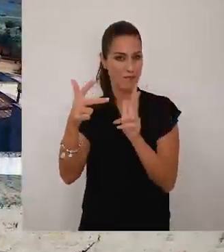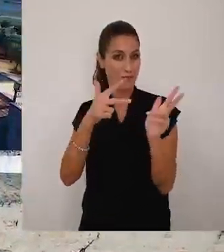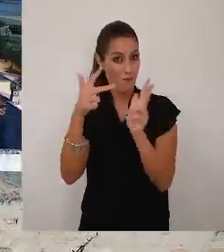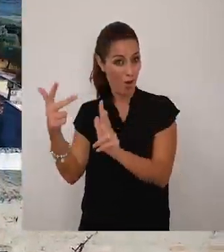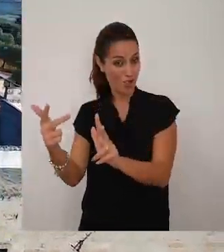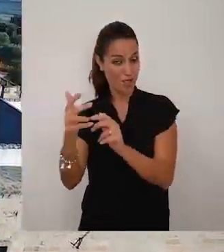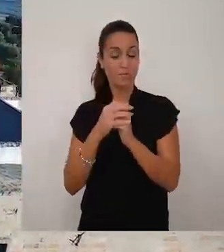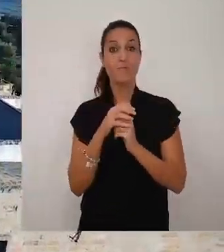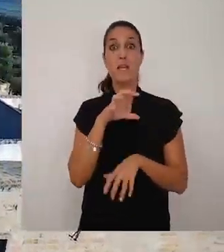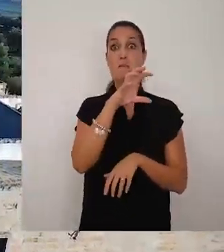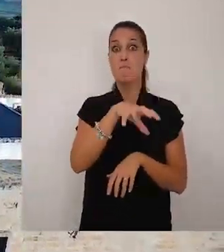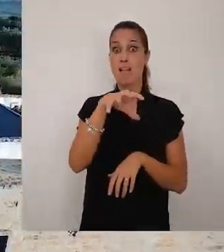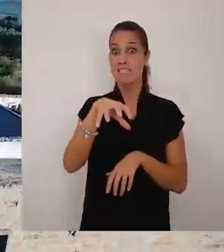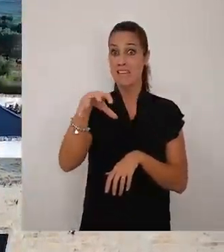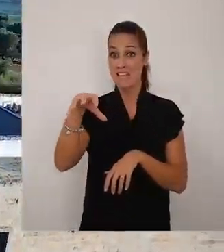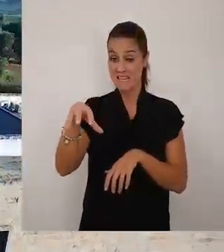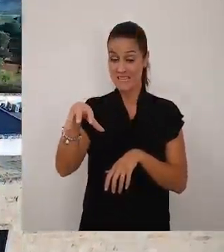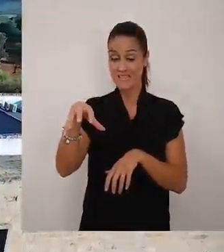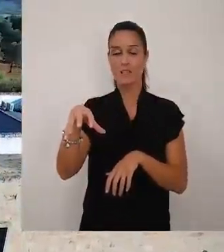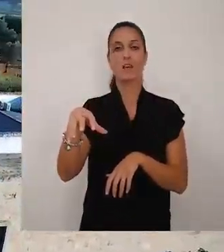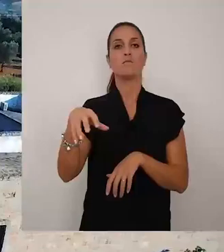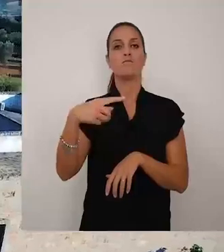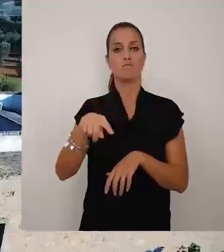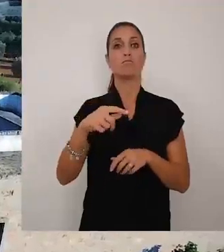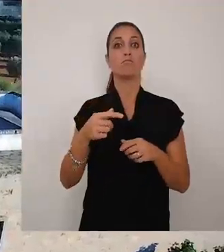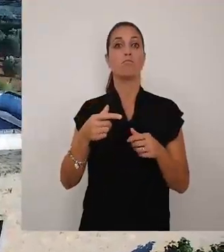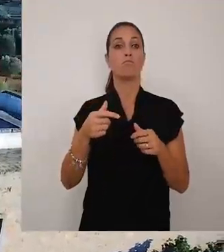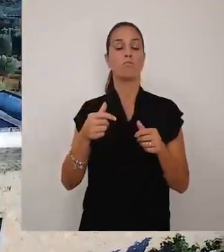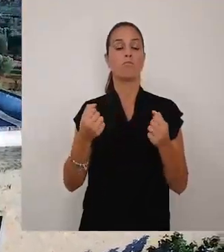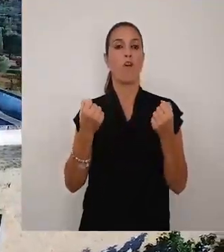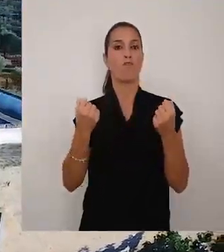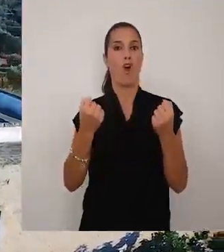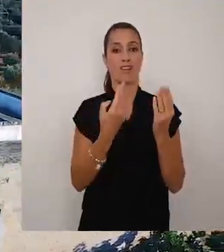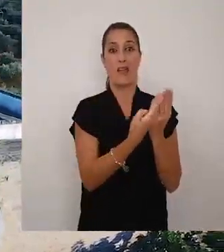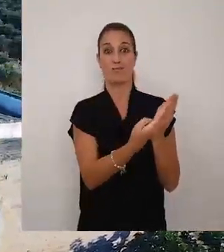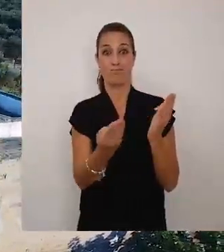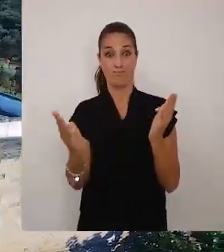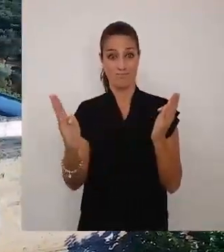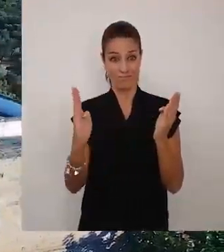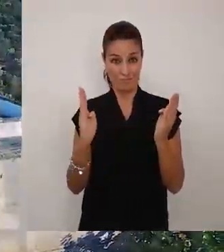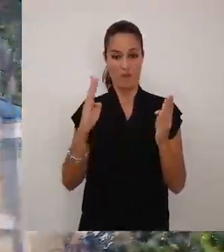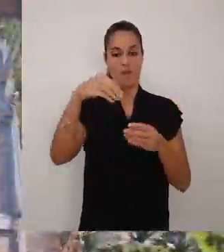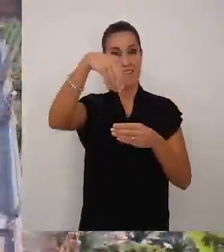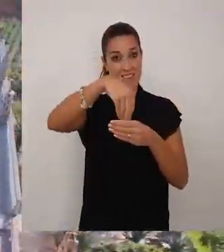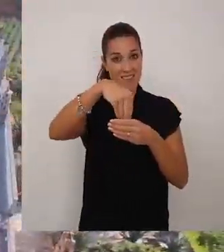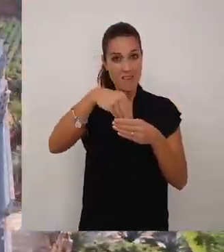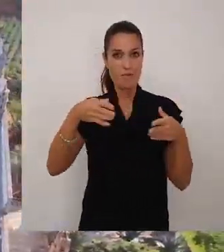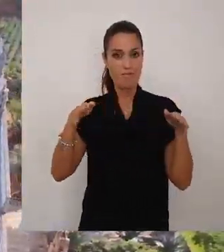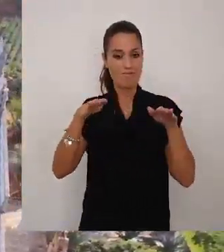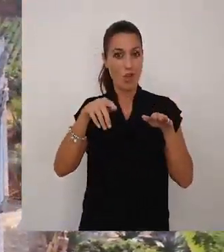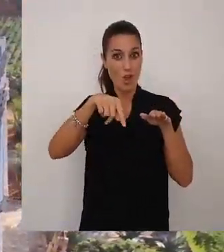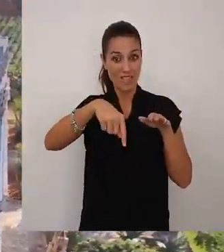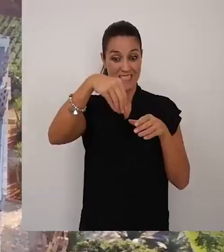Le masserie erano caratterizzate dalla loro possente struttura difensiva, a garanzia della protezione delle piccole comunità rurali